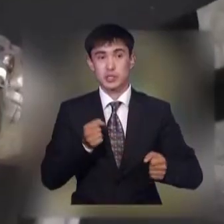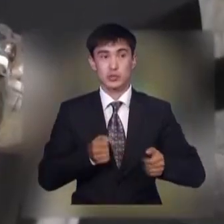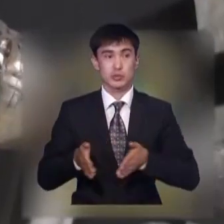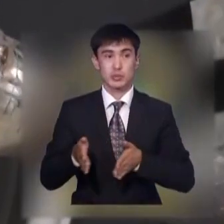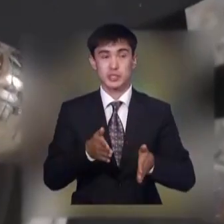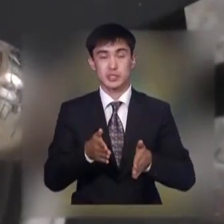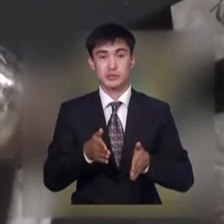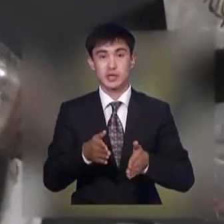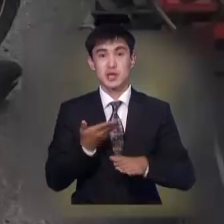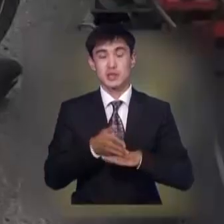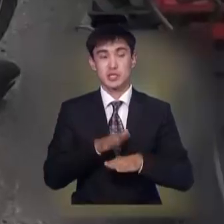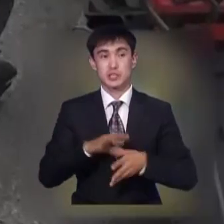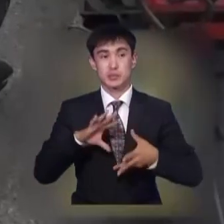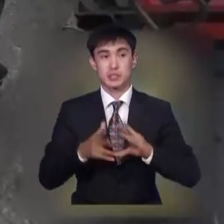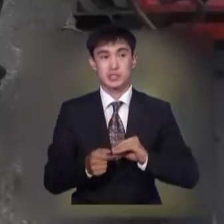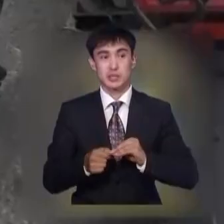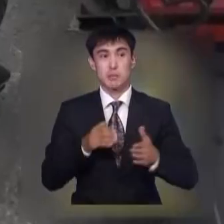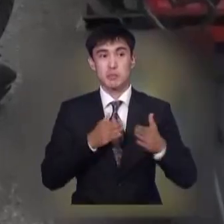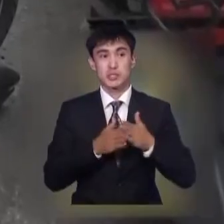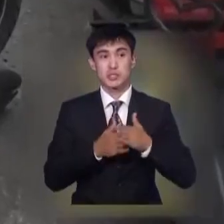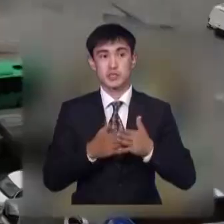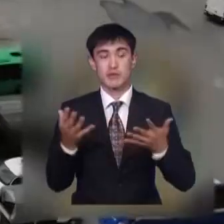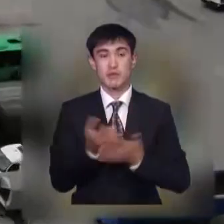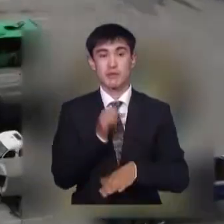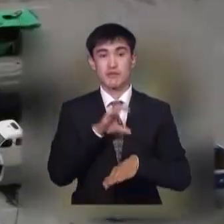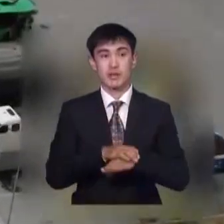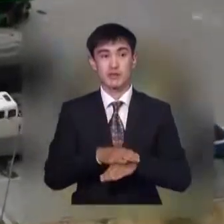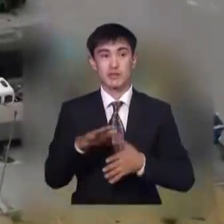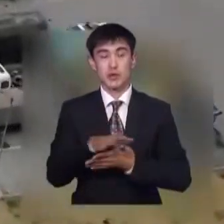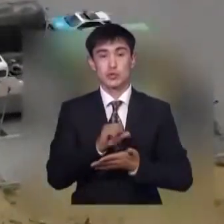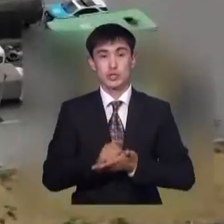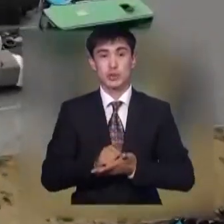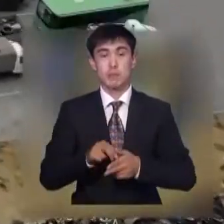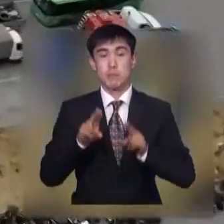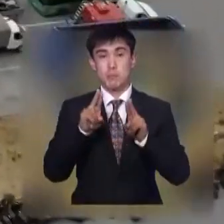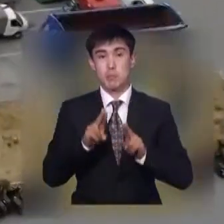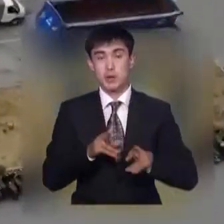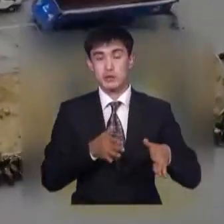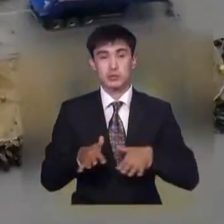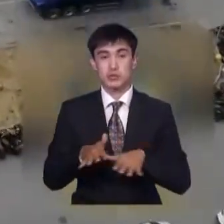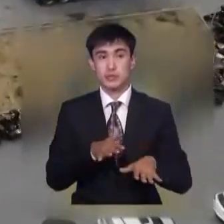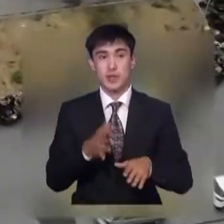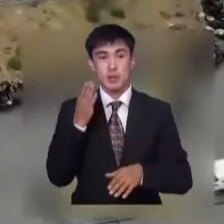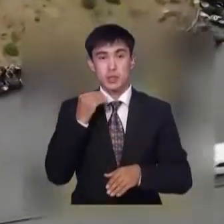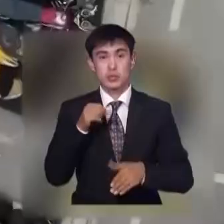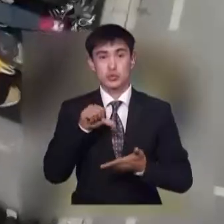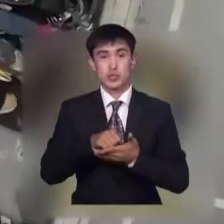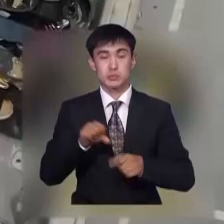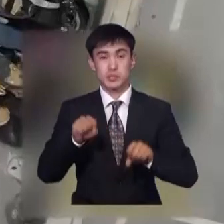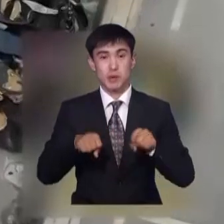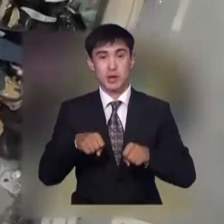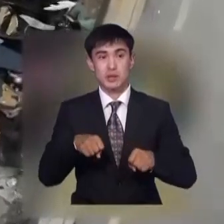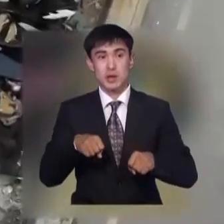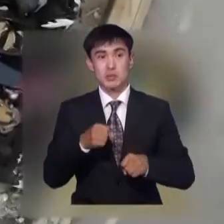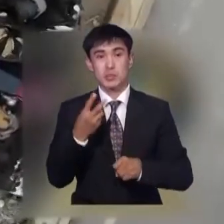дорожно-транспортных происшествий, тяжести их последствий, пресечение и выявление фактов нарушений ПДД. С начала года в Алматы с участием самокатов и мопедов